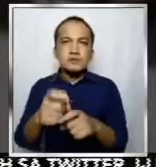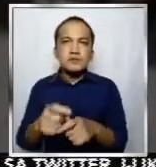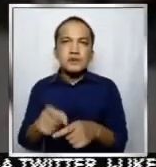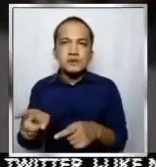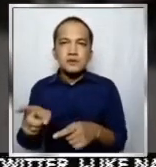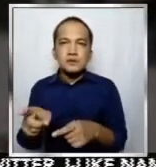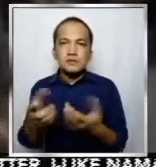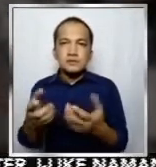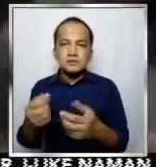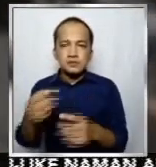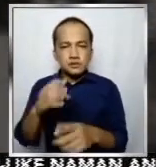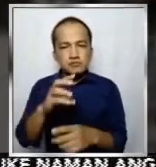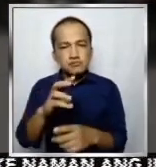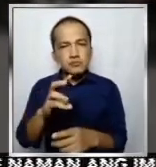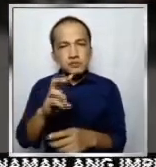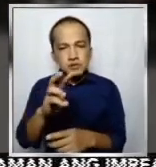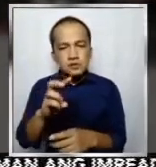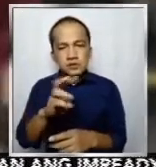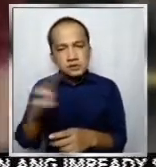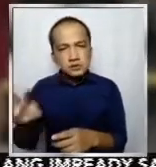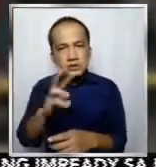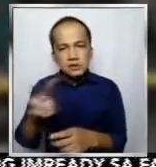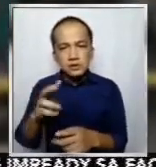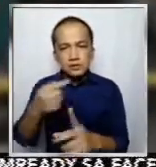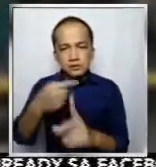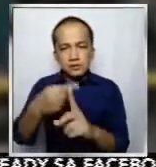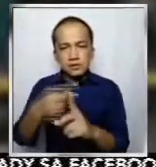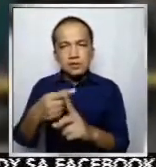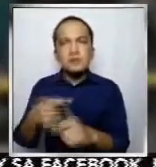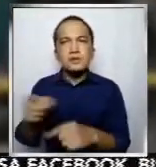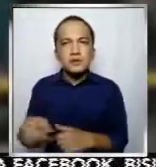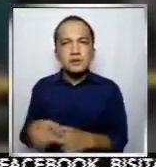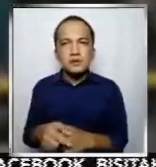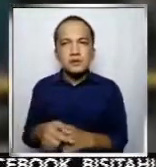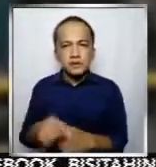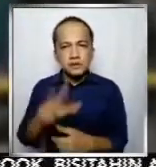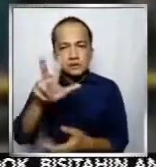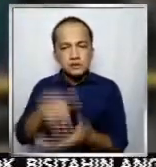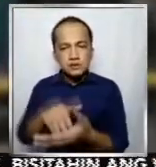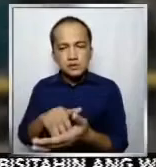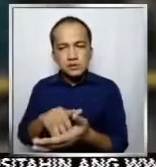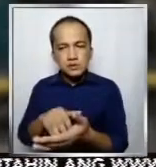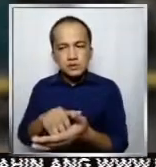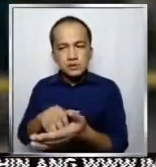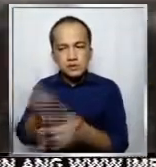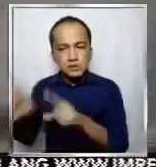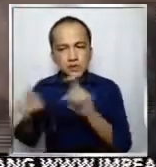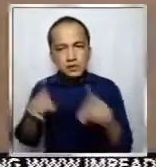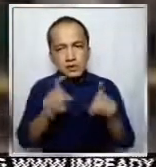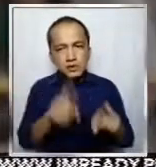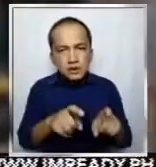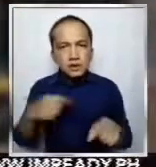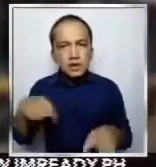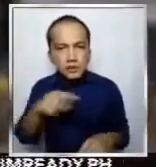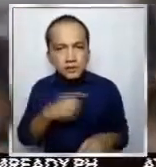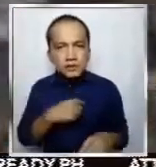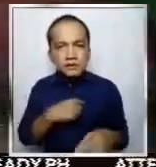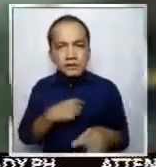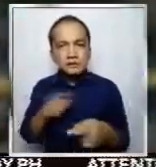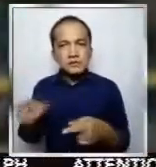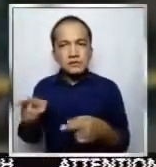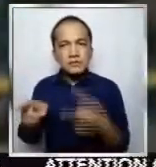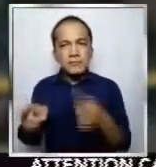Ang Addition Hills, no, so sa 3,000 na pinatest namin, ang